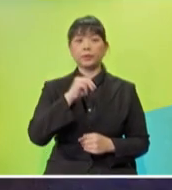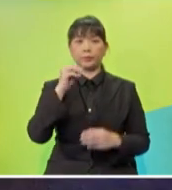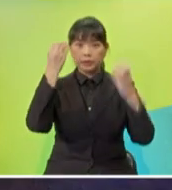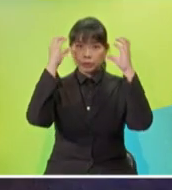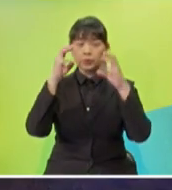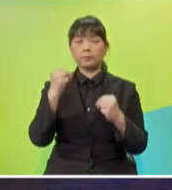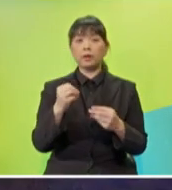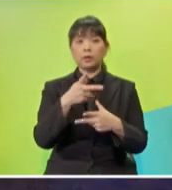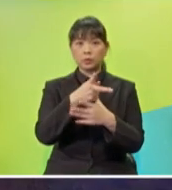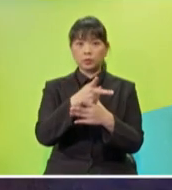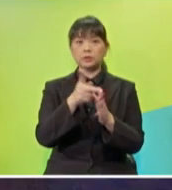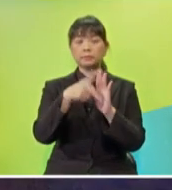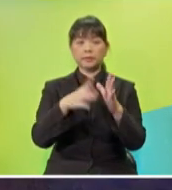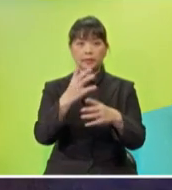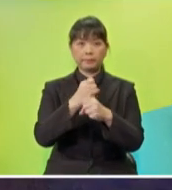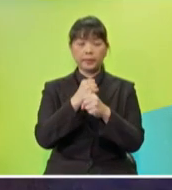pendapatnya